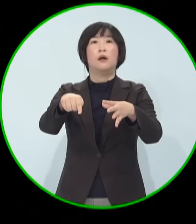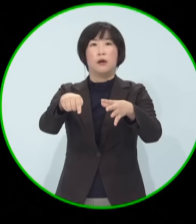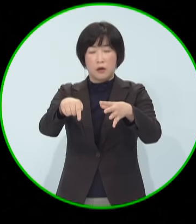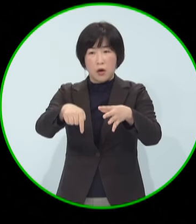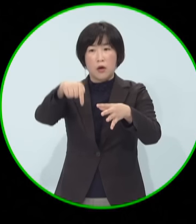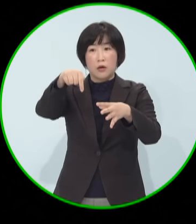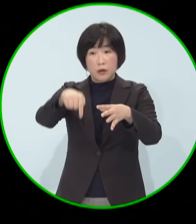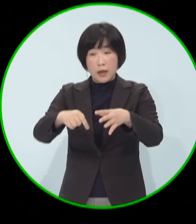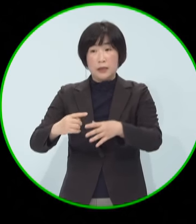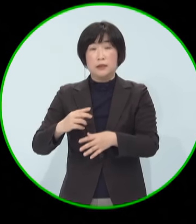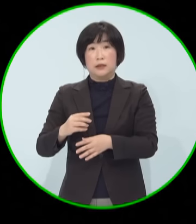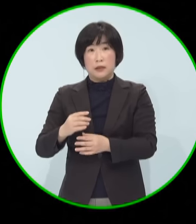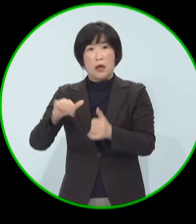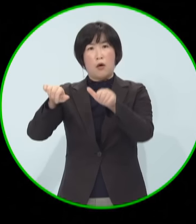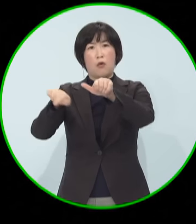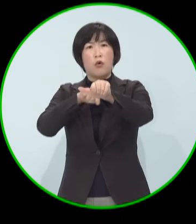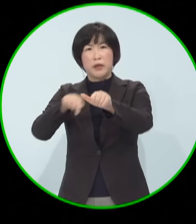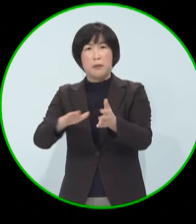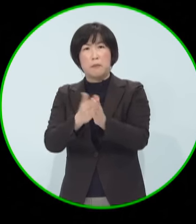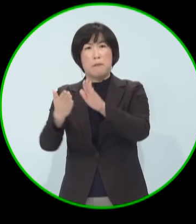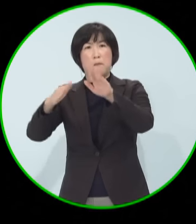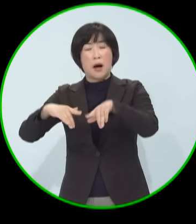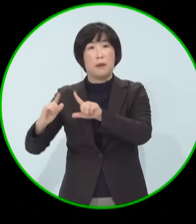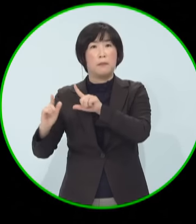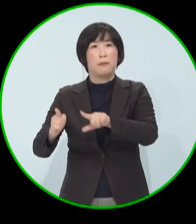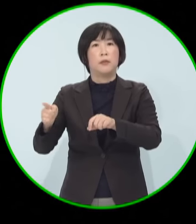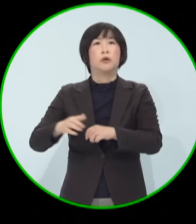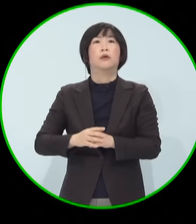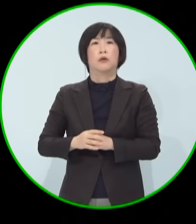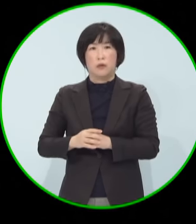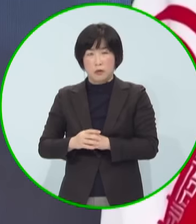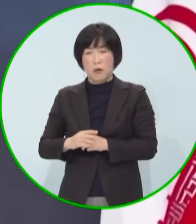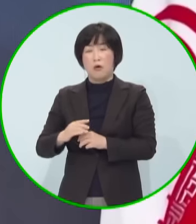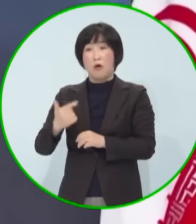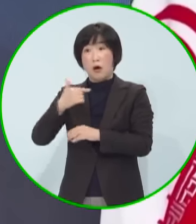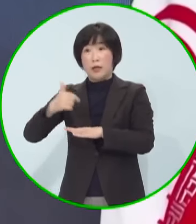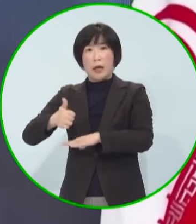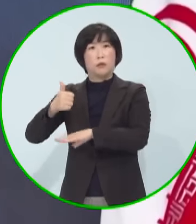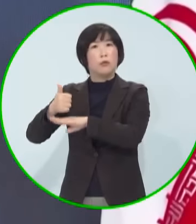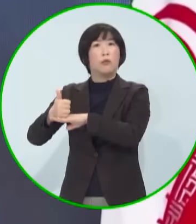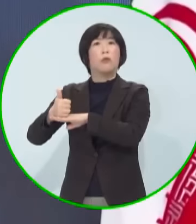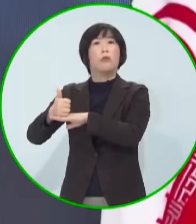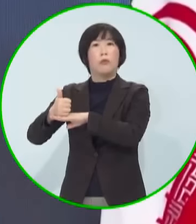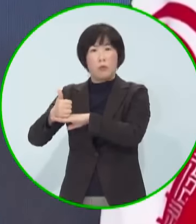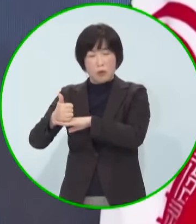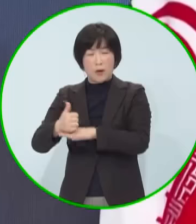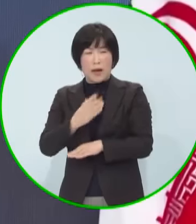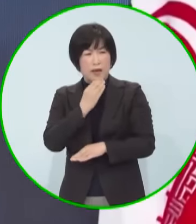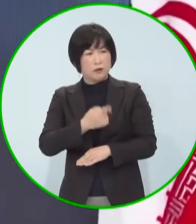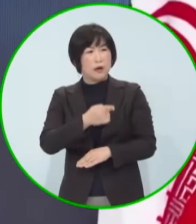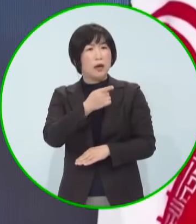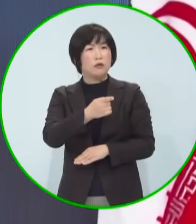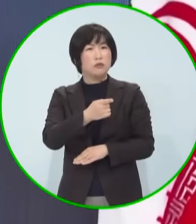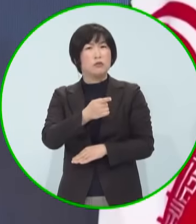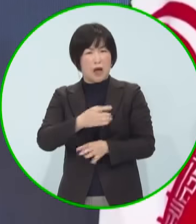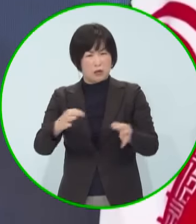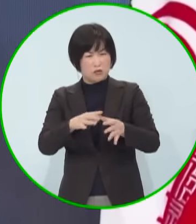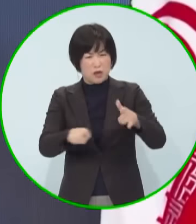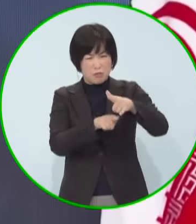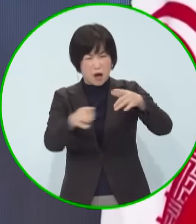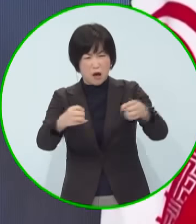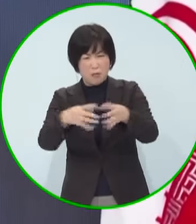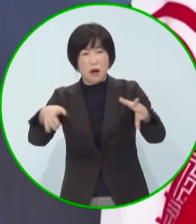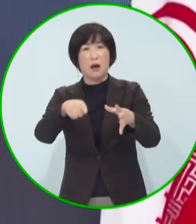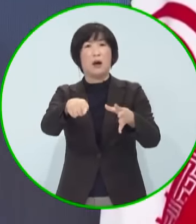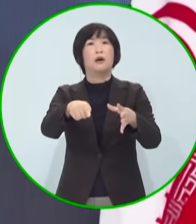軍事顧問5人が死亡したということです。イランのライシ大統領は、イスラエルがテロ攻撃によって